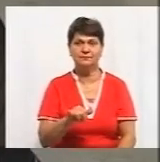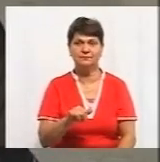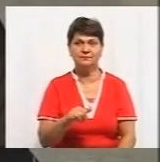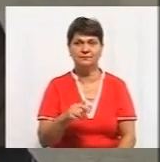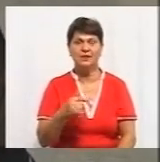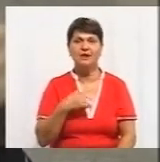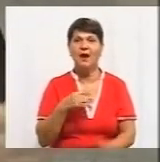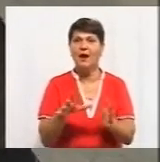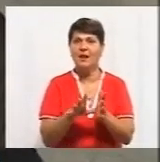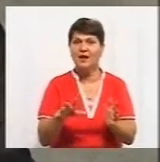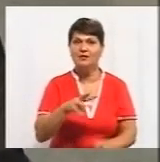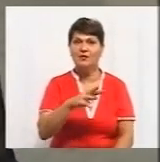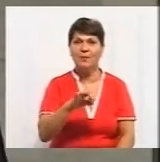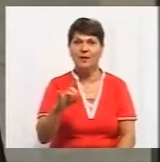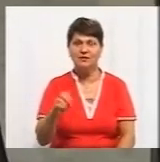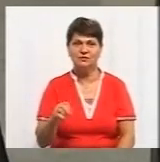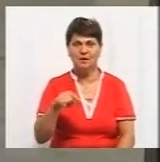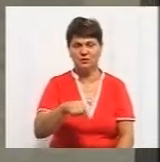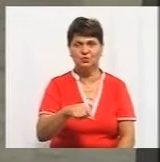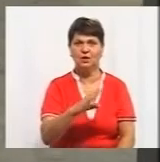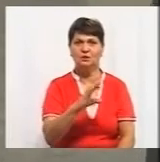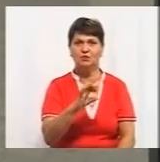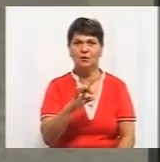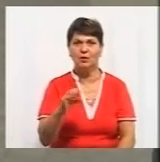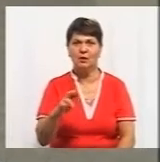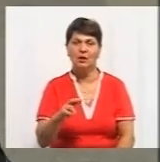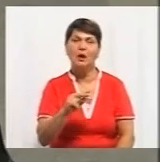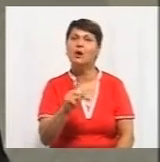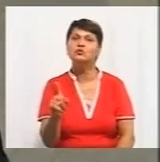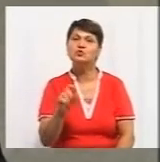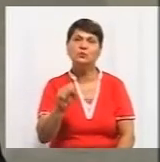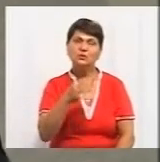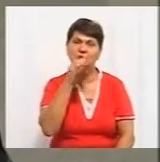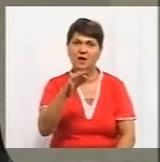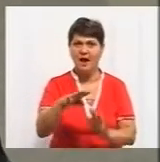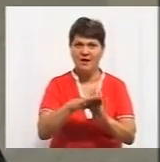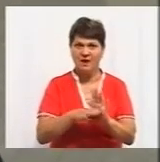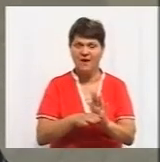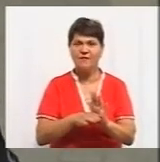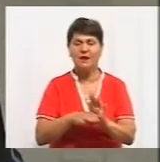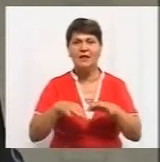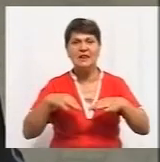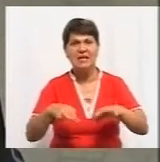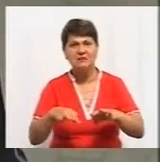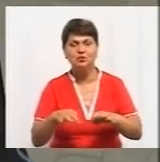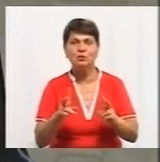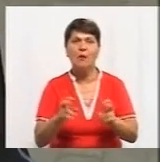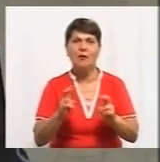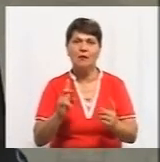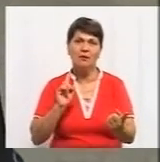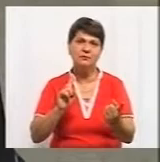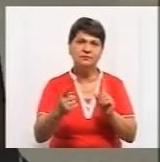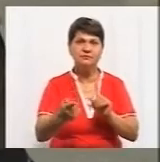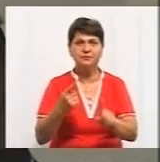Я з електромережі їду сюди, на Соборну. Що можете сказати про графіки руху транспорту і те, як ходить